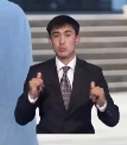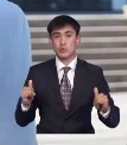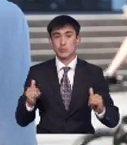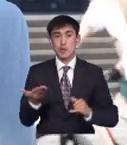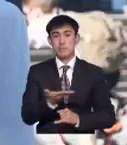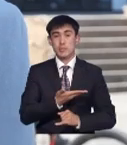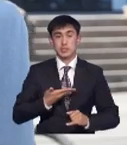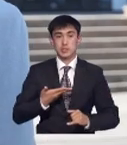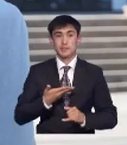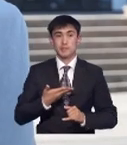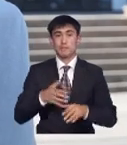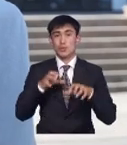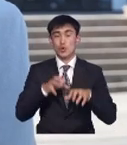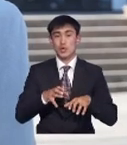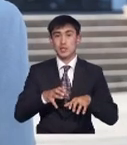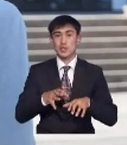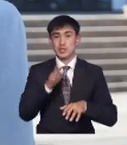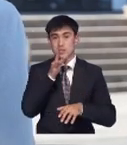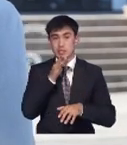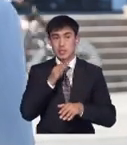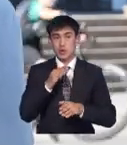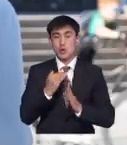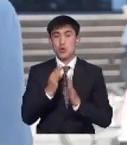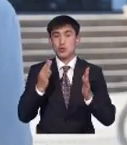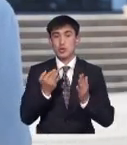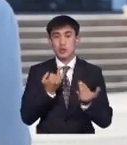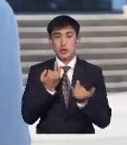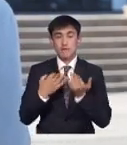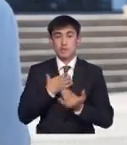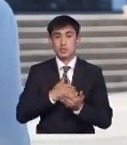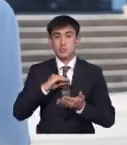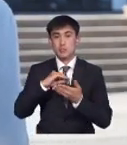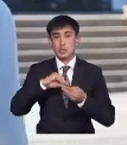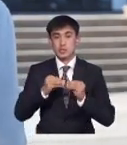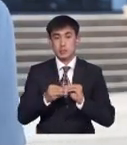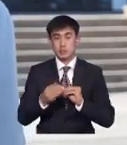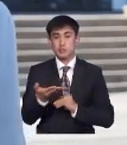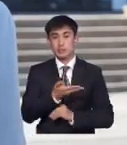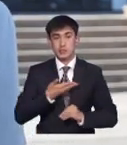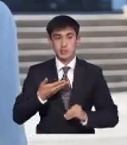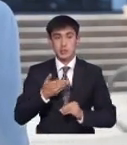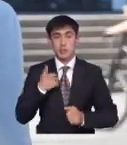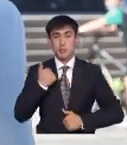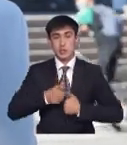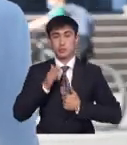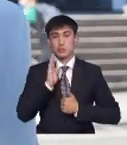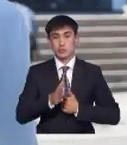бұл біздің осы төрағалық кезіндегі көтерген үлкен өзекті мәселелеріміз, бұл біздің беделімізді көрсетеді.